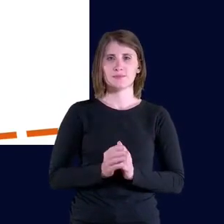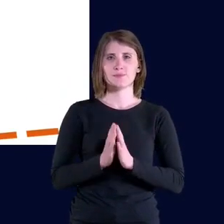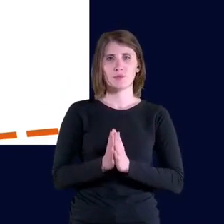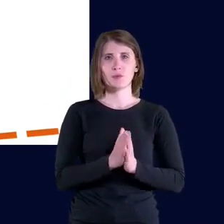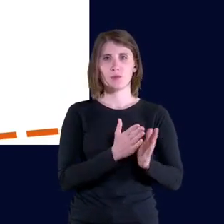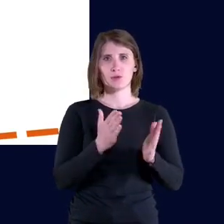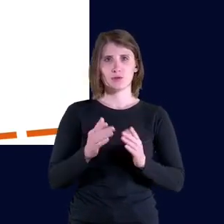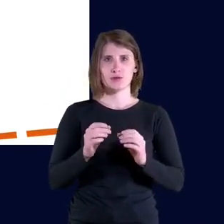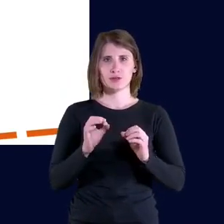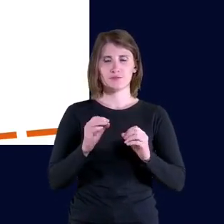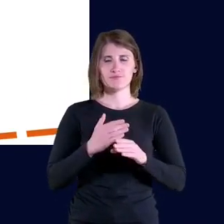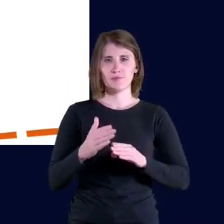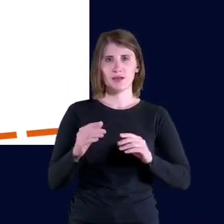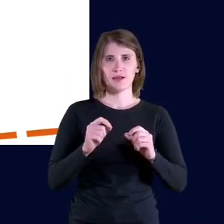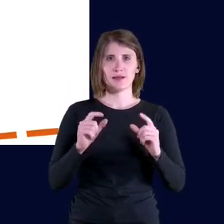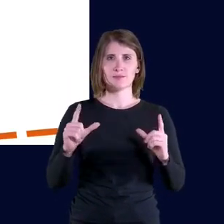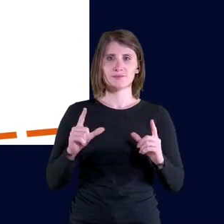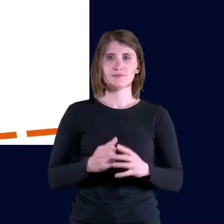slajd